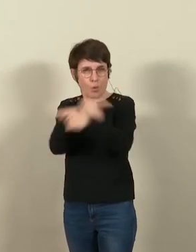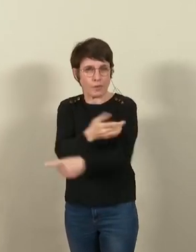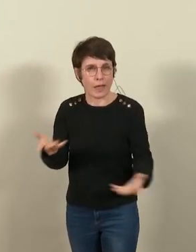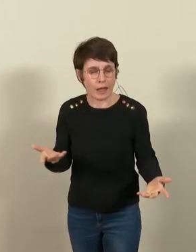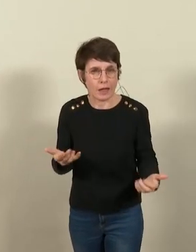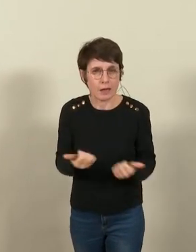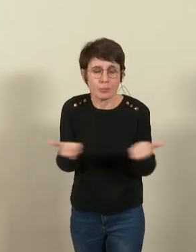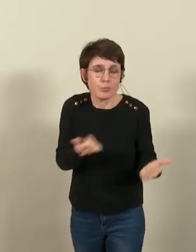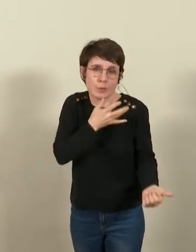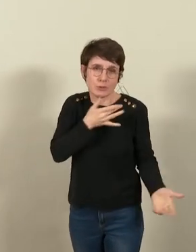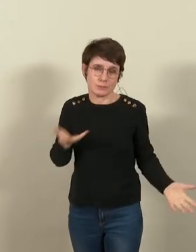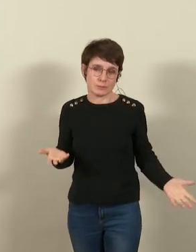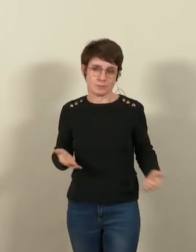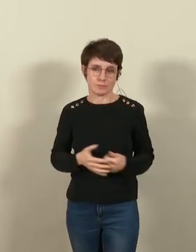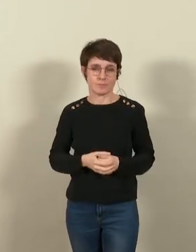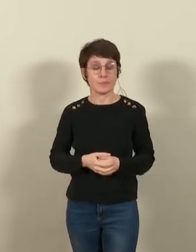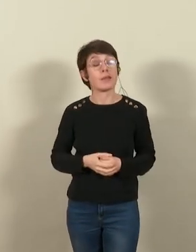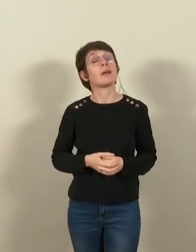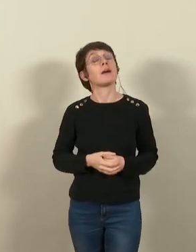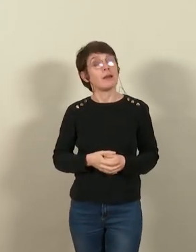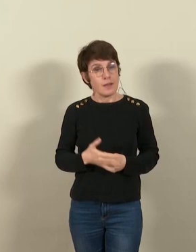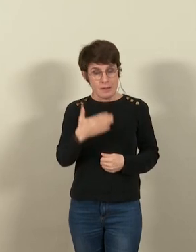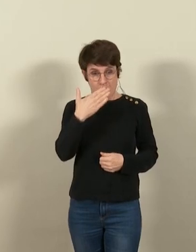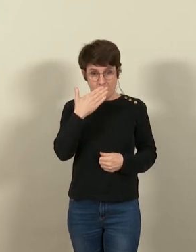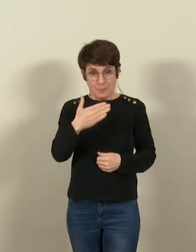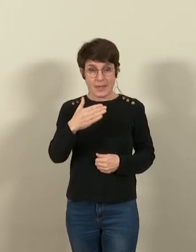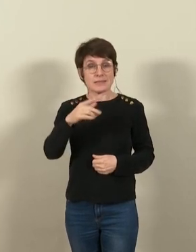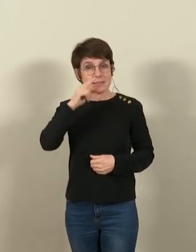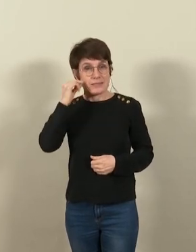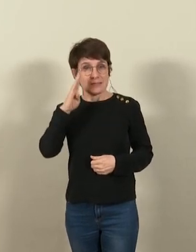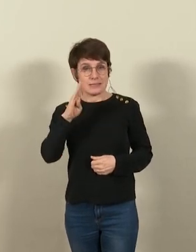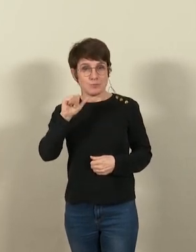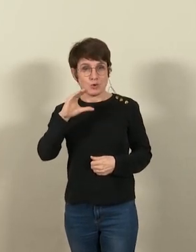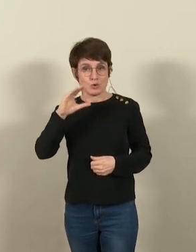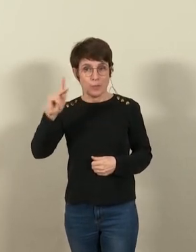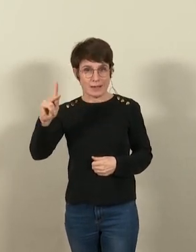merci merci Monsieur bac